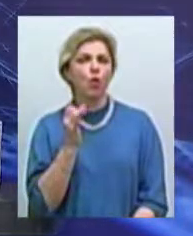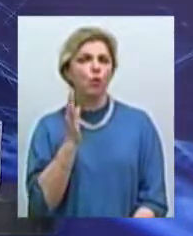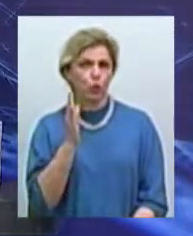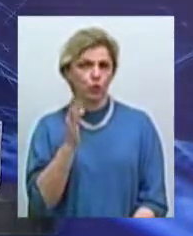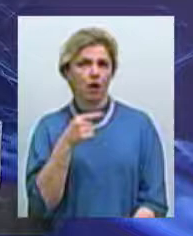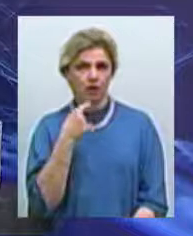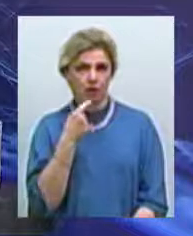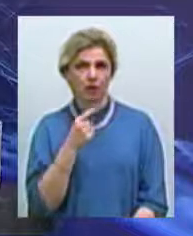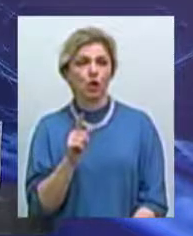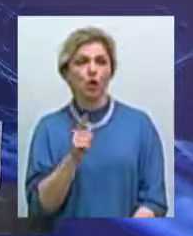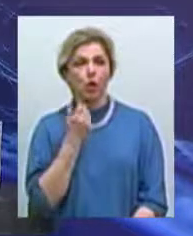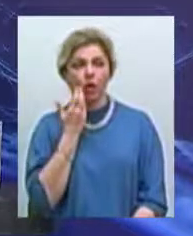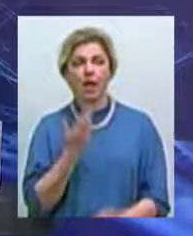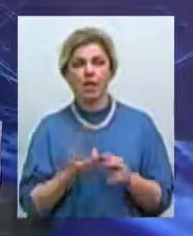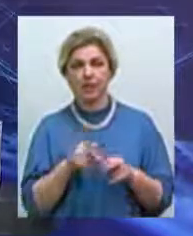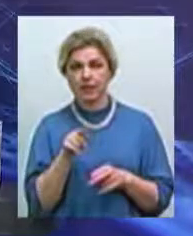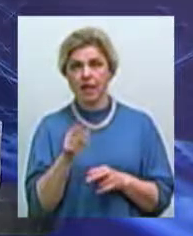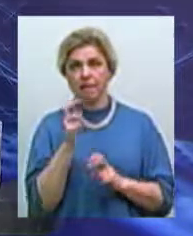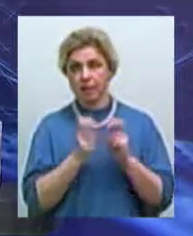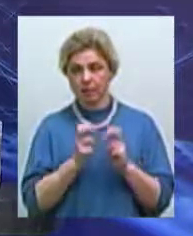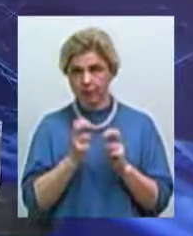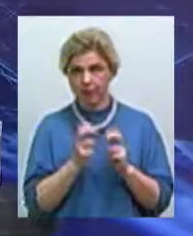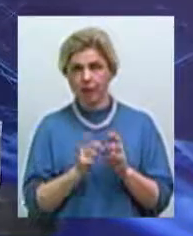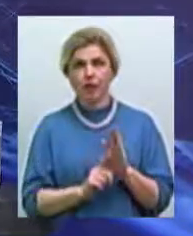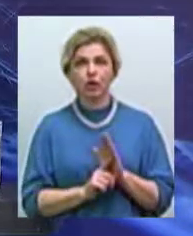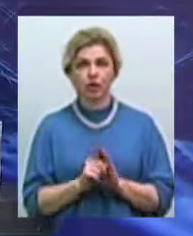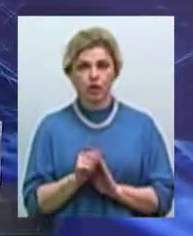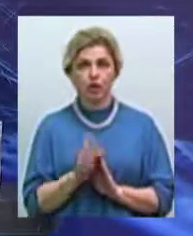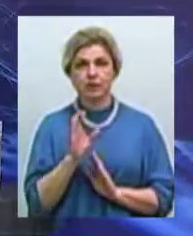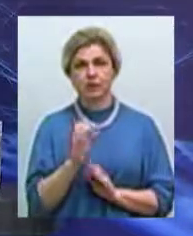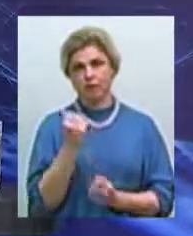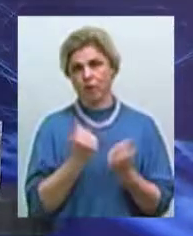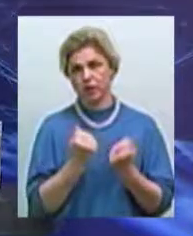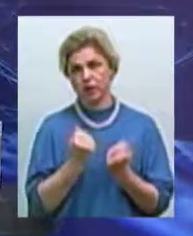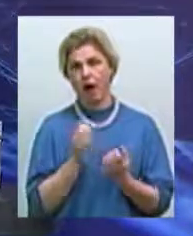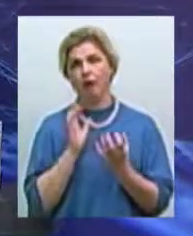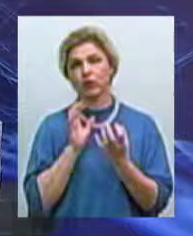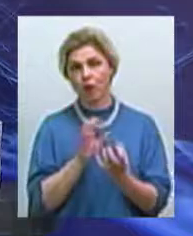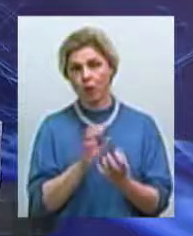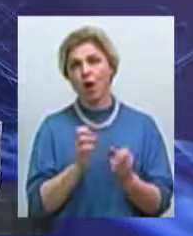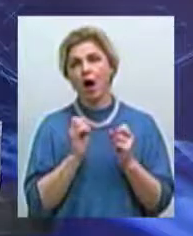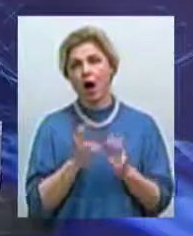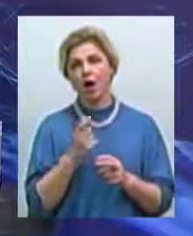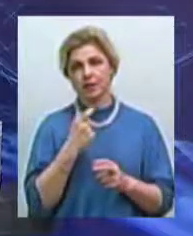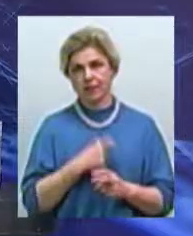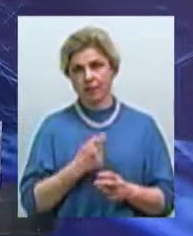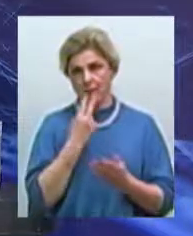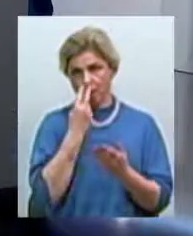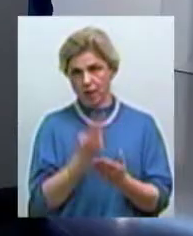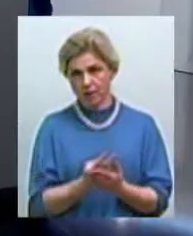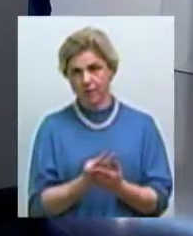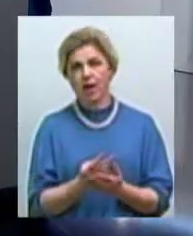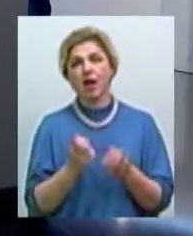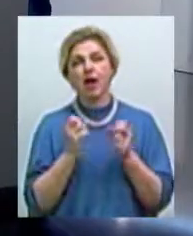що лице підприємства починається з водія, з автобусу, як він себе припідніс, показав, і